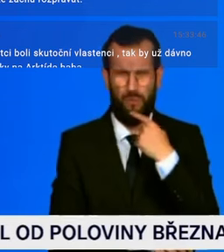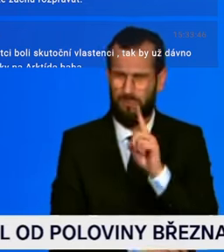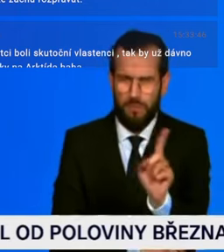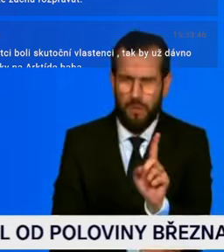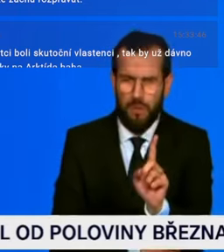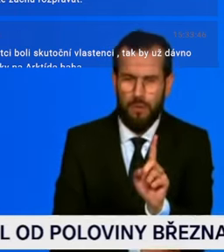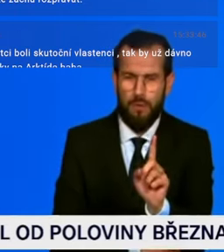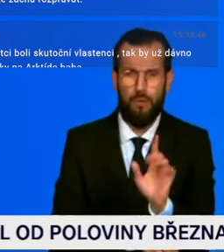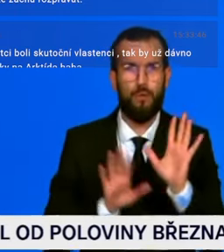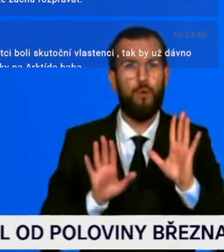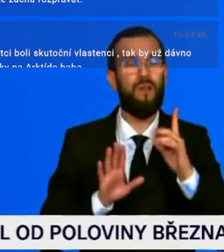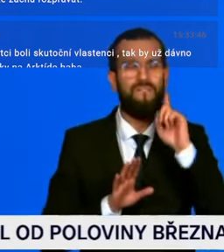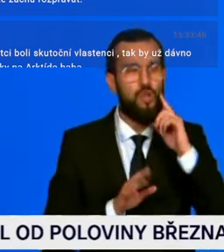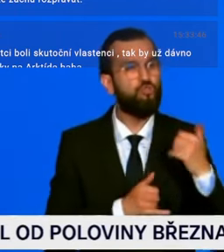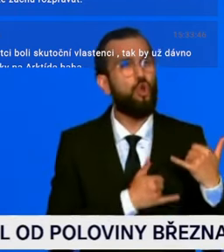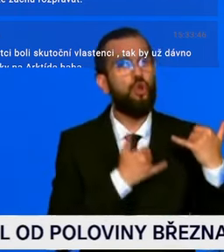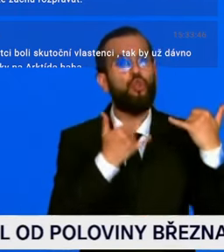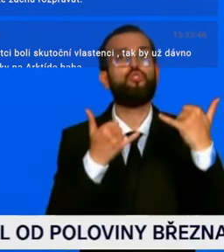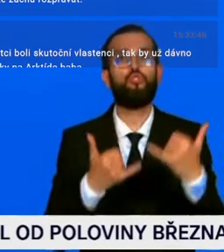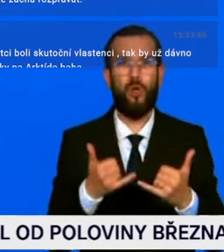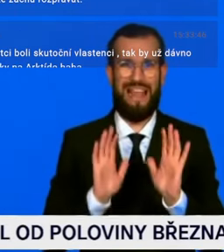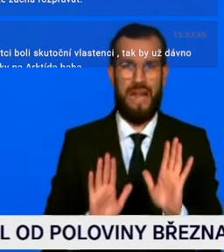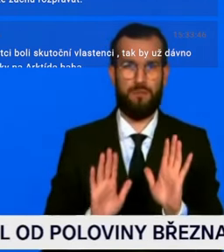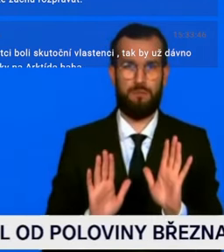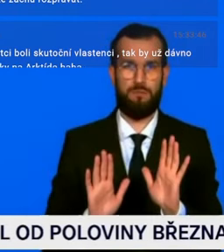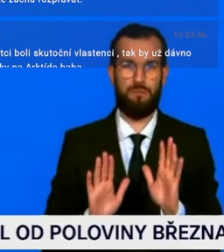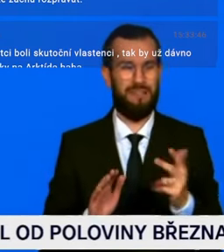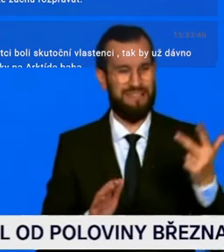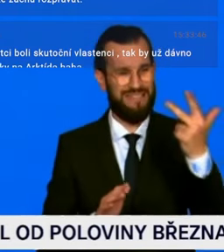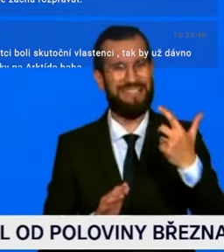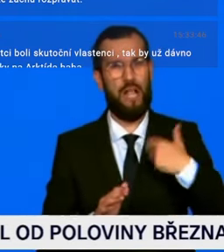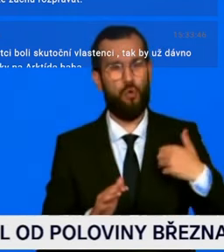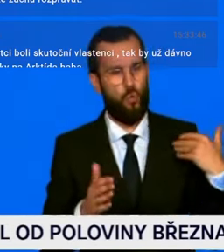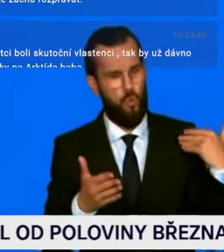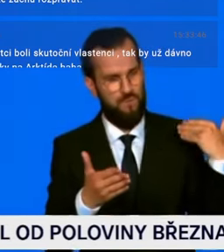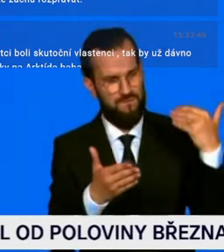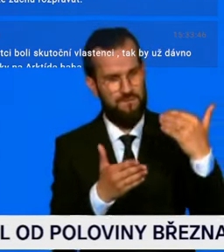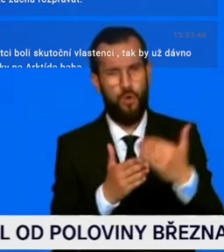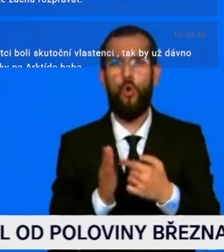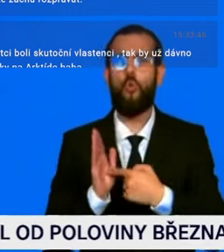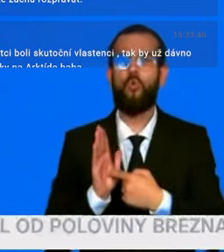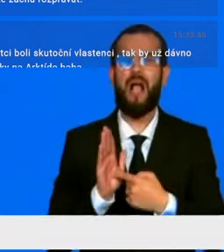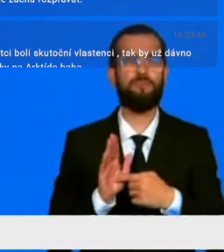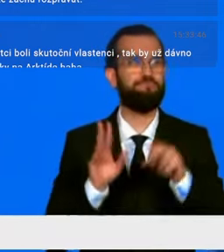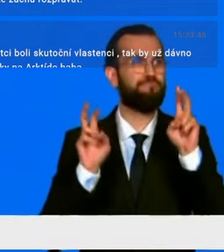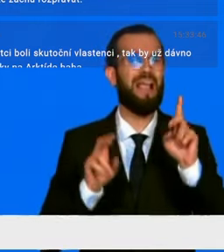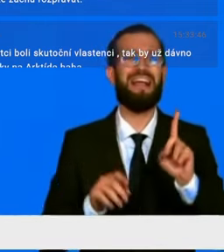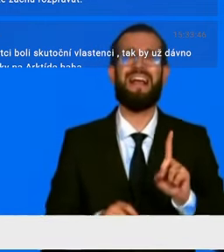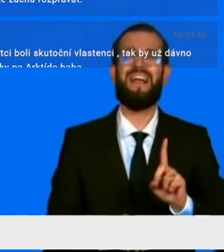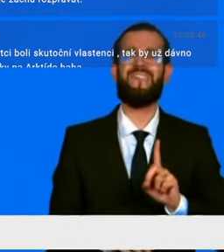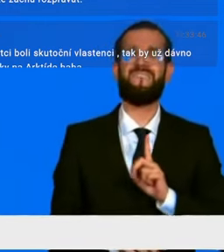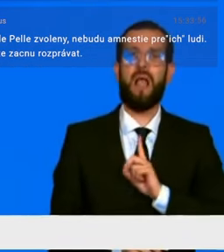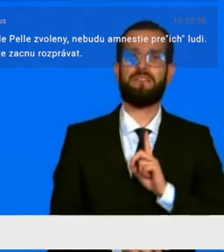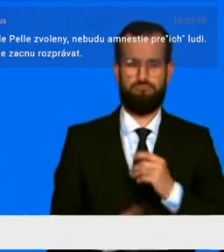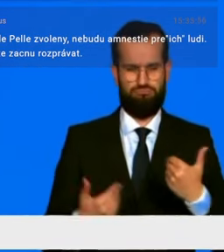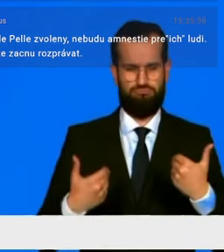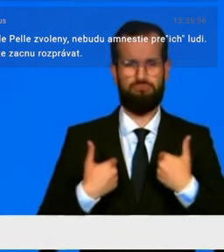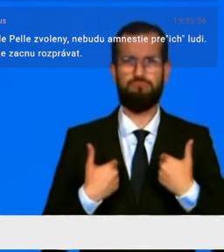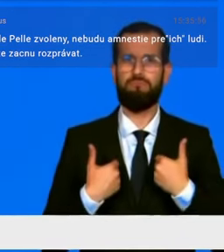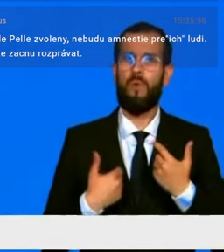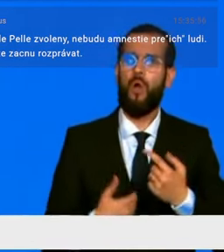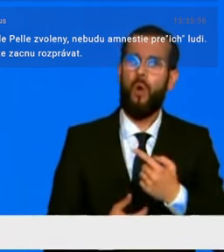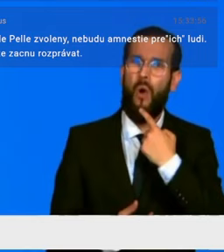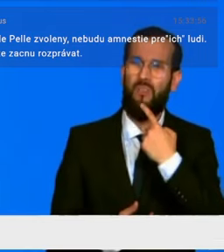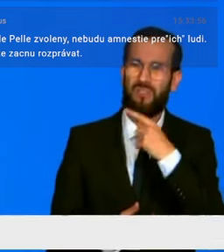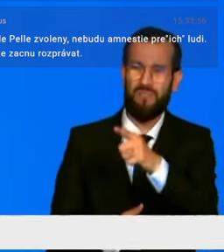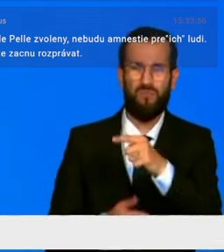neprivedie dodnes dodnes za tých 30 rokov prezentovali vlastenectvo istým spôsobom tak tí v podstate